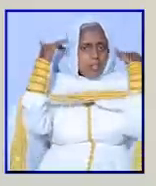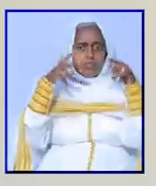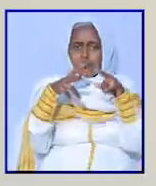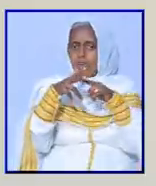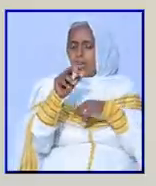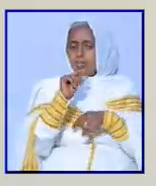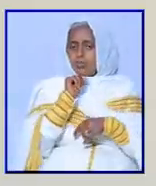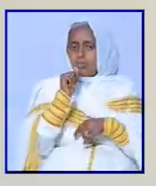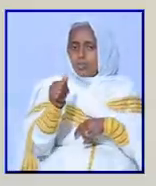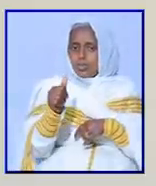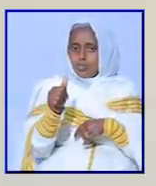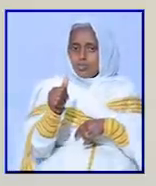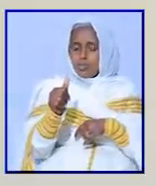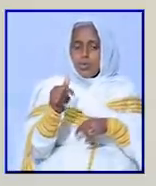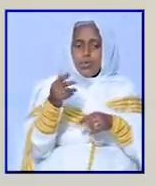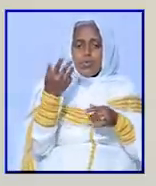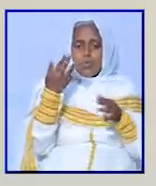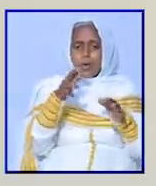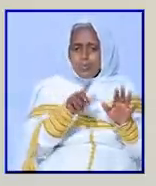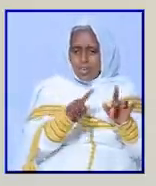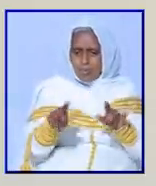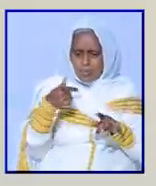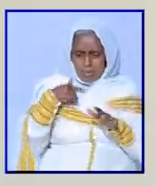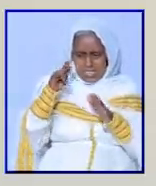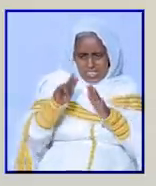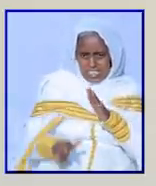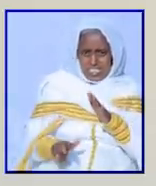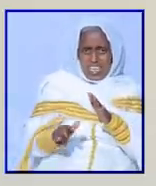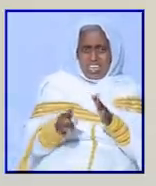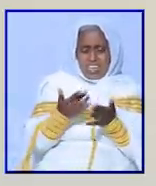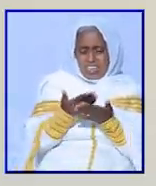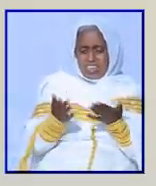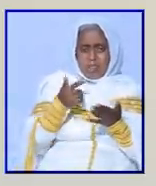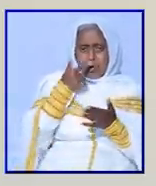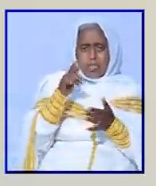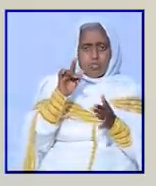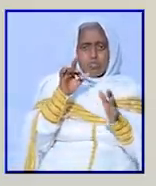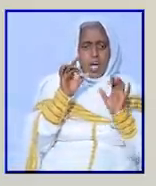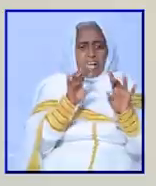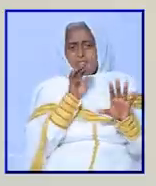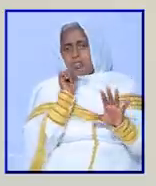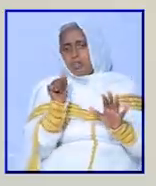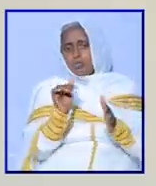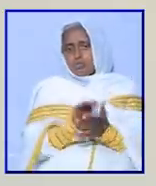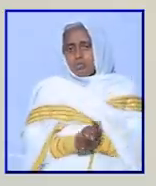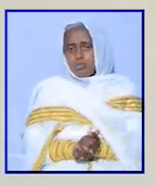ተስፋ አትቁረጡ ወይም ደግሞ ይሄ ዝቅተኛ ቦታን